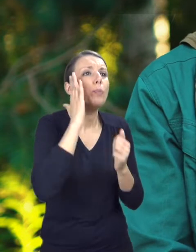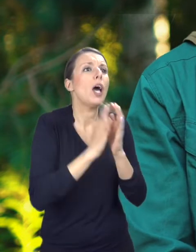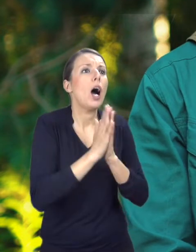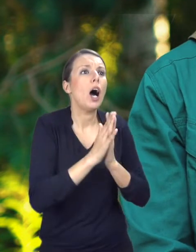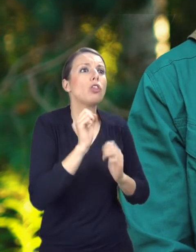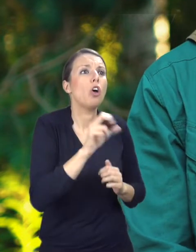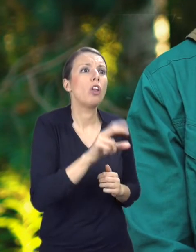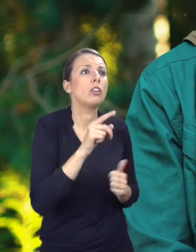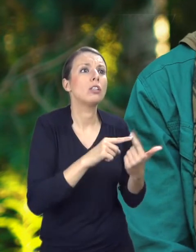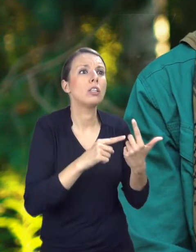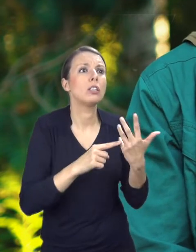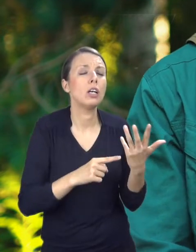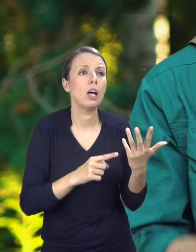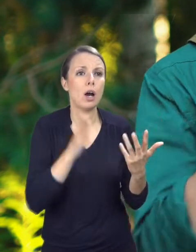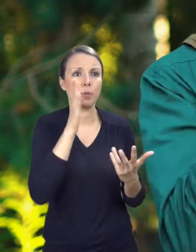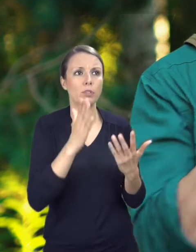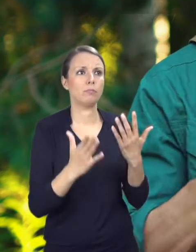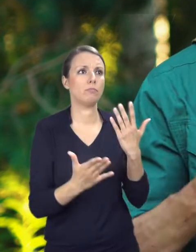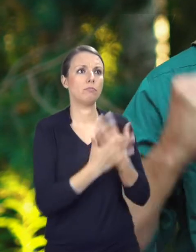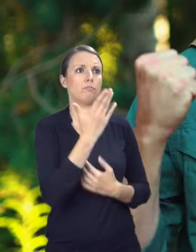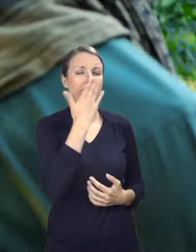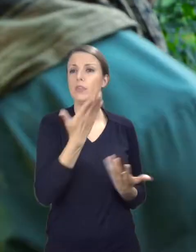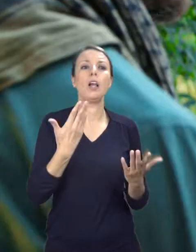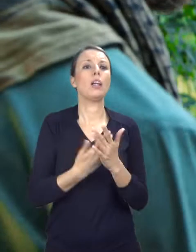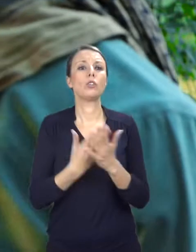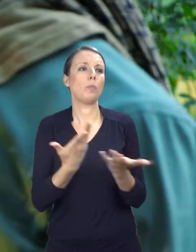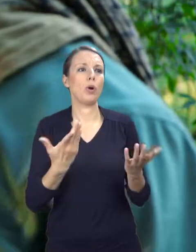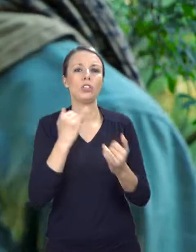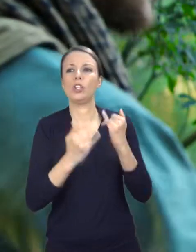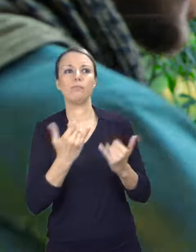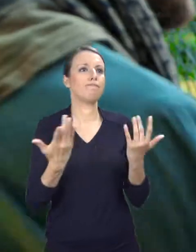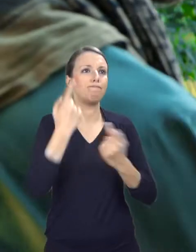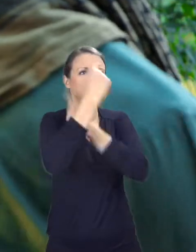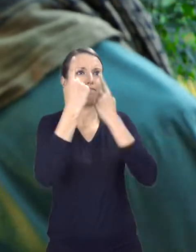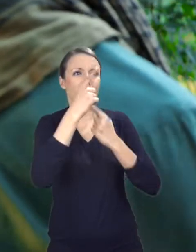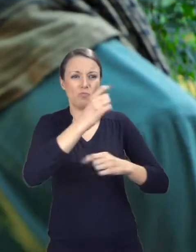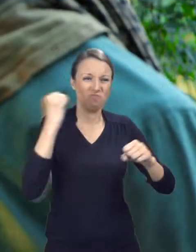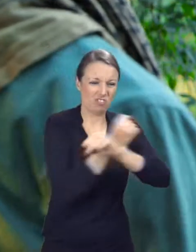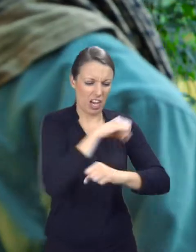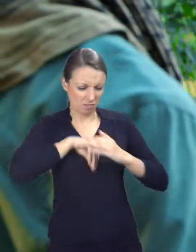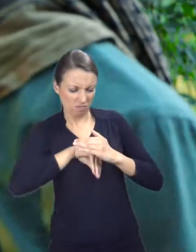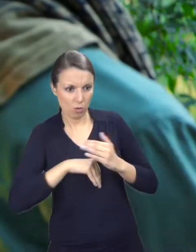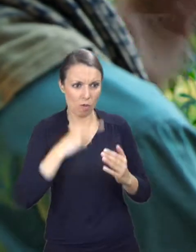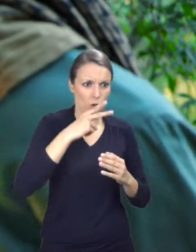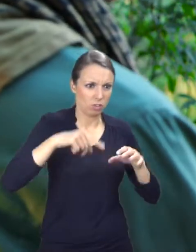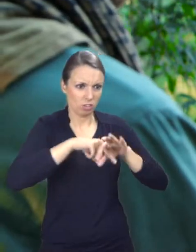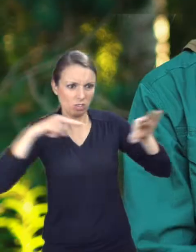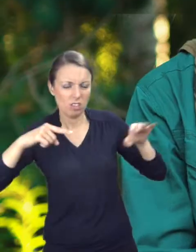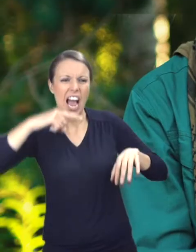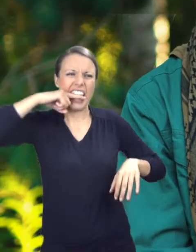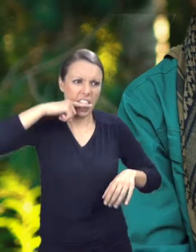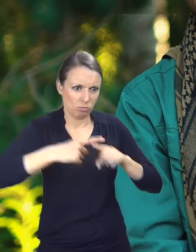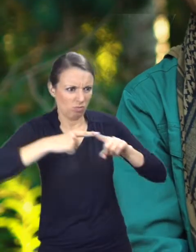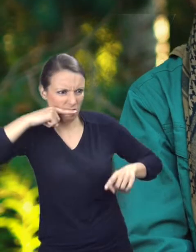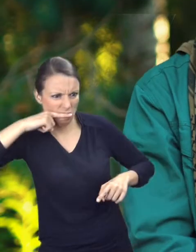mówimy, że ktoś jest twardzielem, to wyobrażamy sobie najczęściej gościa z nożem w zębach, gdzieś tam przedzierającym się przez bagno, osobiście zażynającym dzika właśnie tym scyzorykiem,